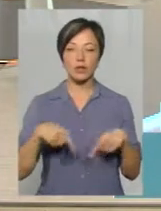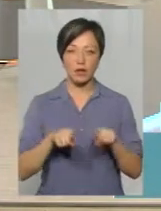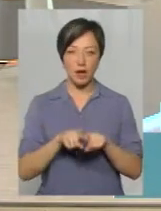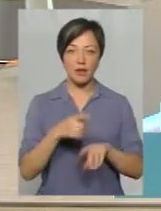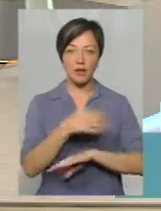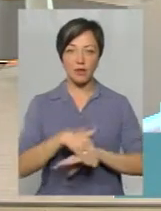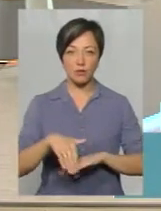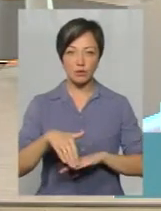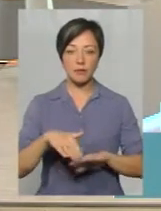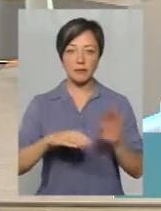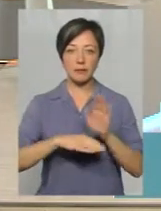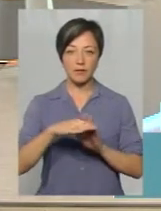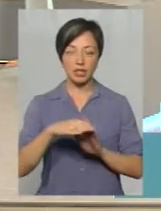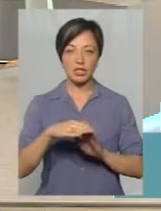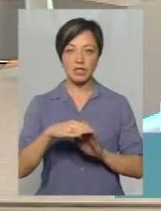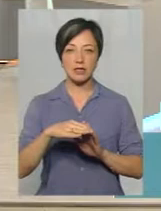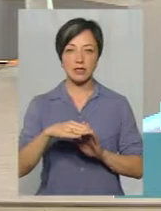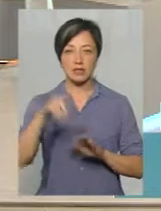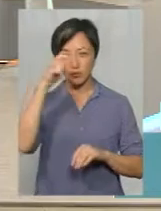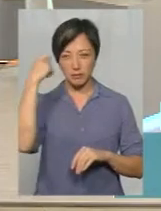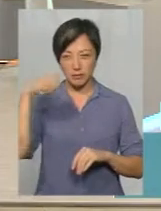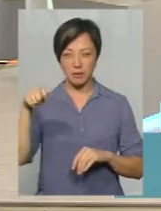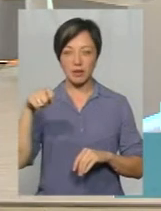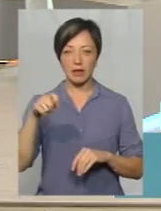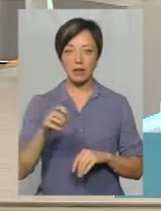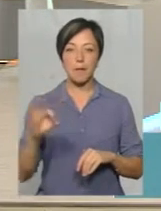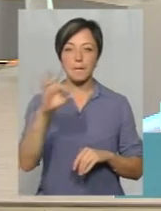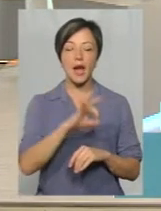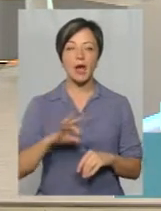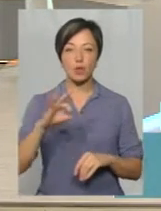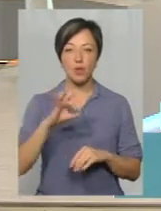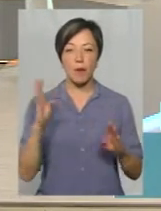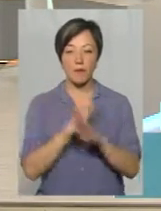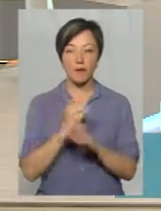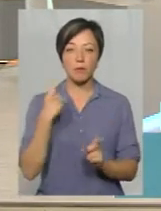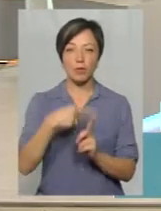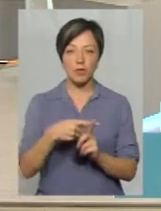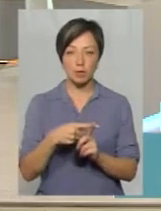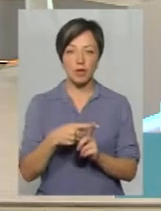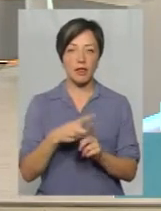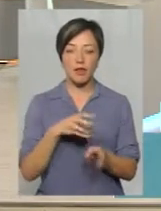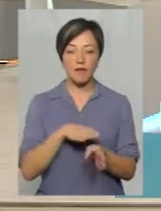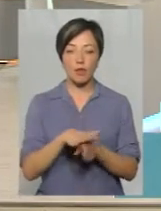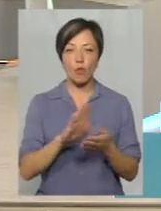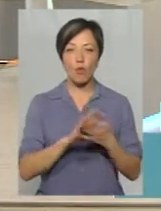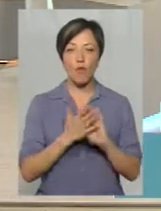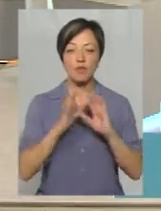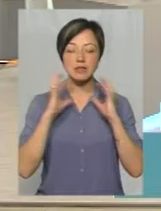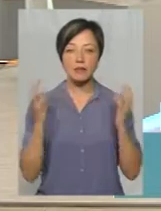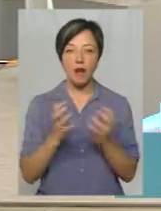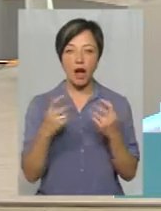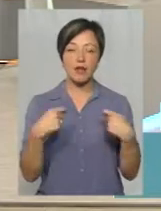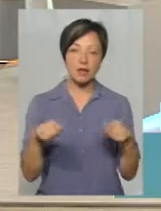на вулиці підвищена температура тіла, температура повітря, і ще не витримуються умови зберігання